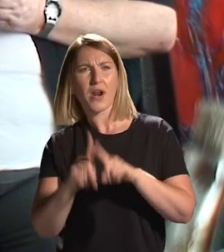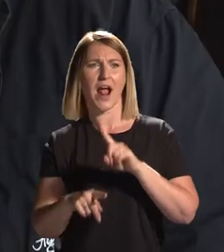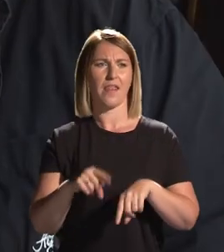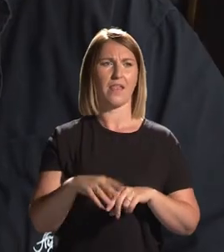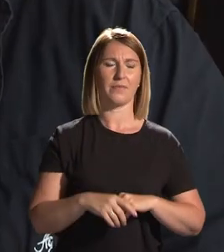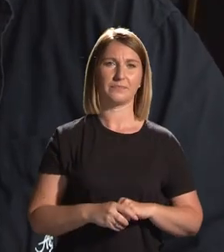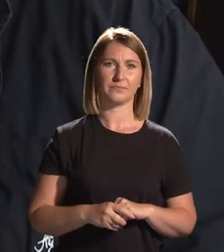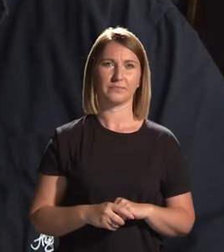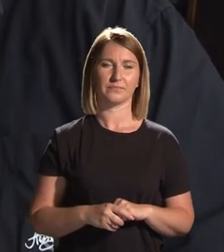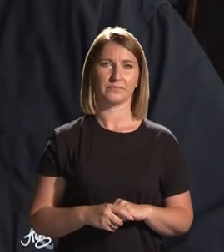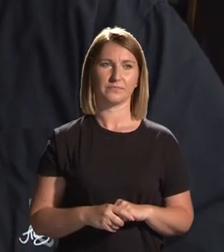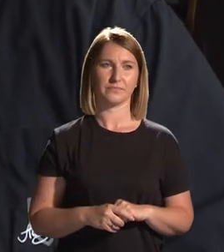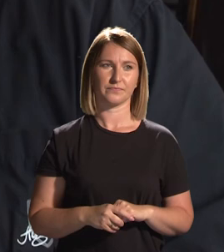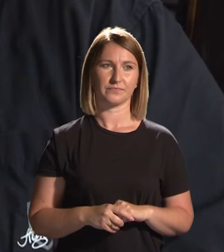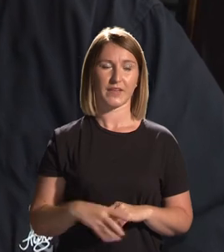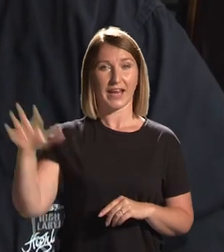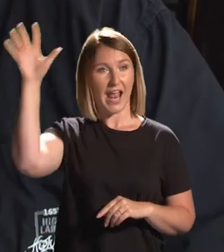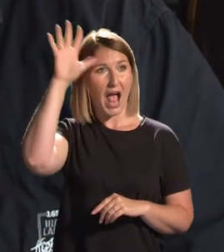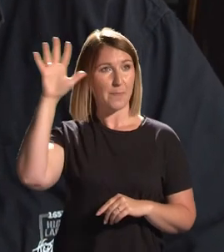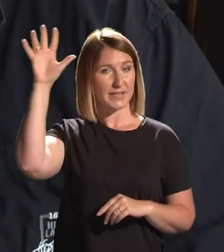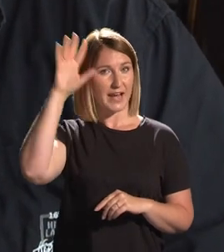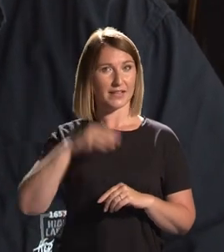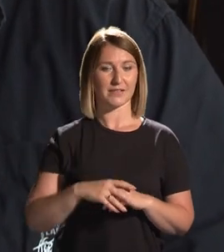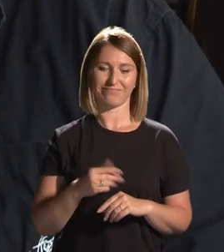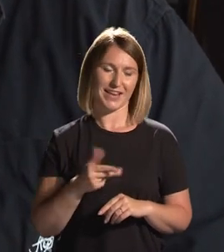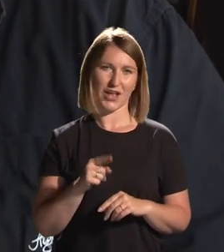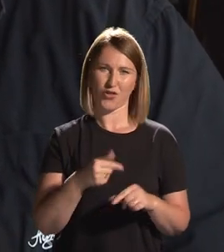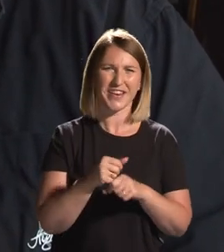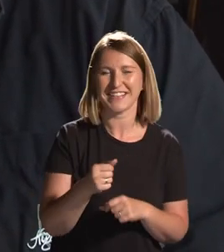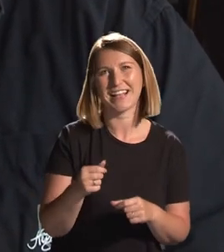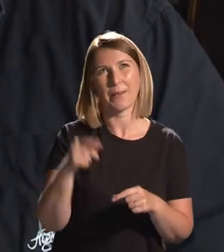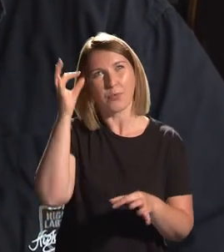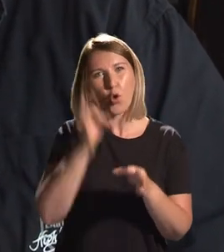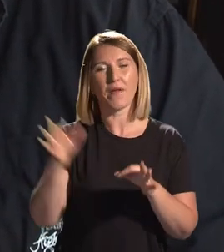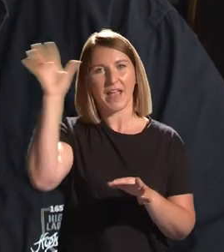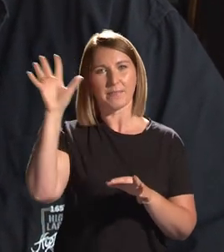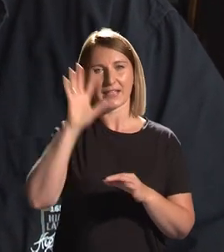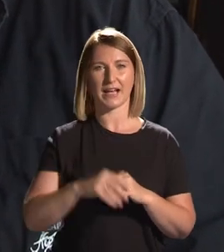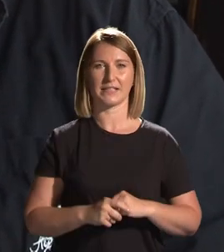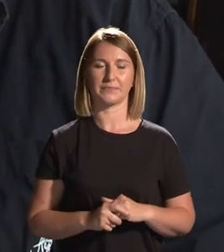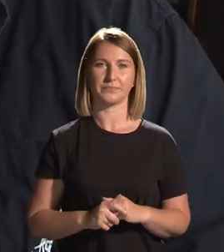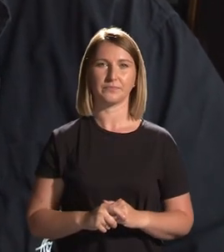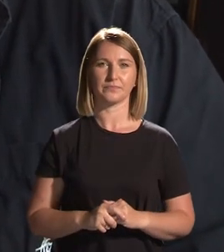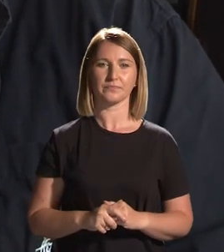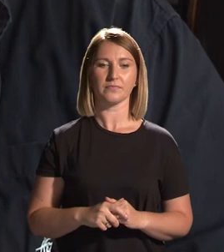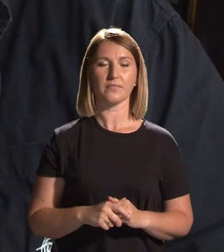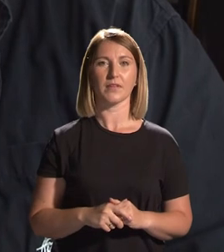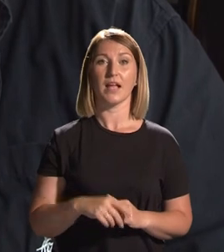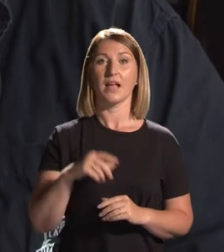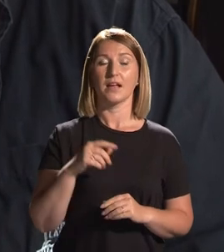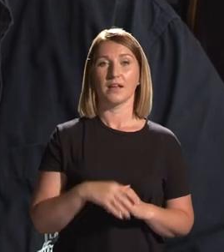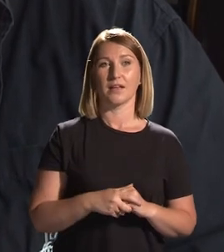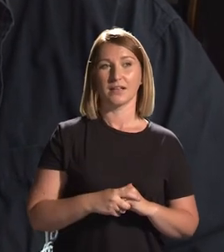natury. Nie ma, bo to ktoś tam mówi abstrakcja. Nie, to nie jest abstrakcja. Po prostu, bo to musisz gdzieś